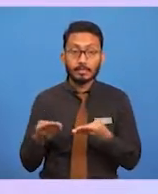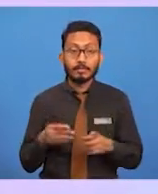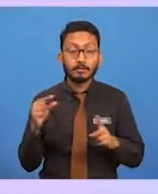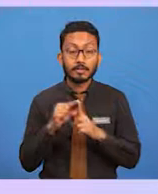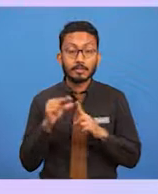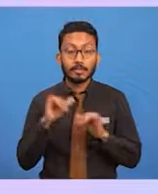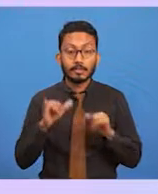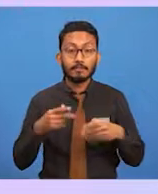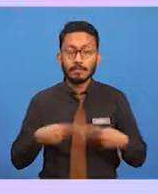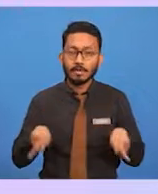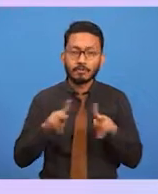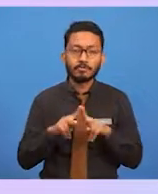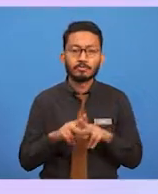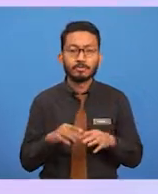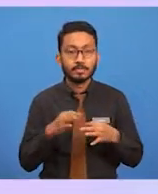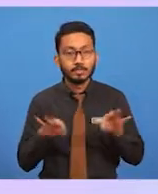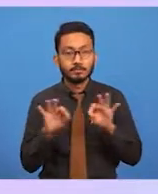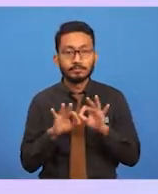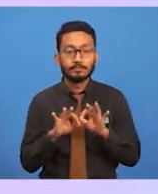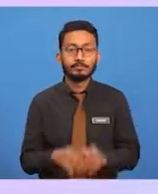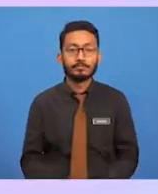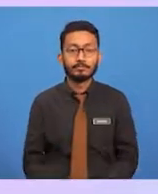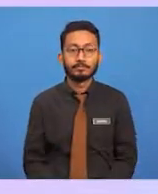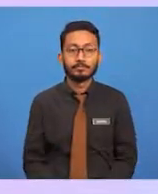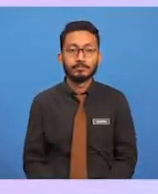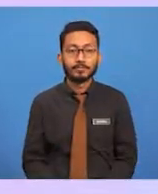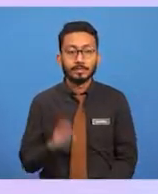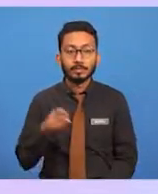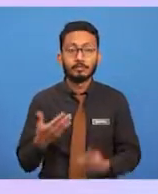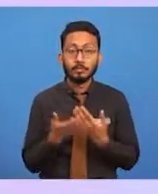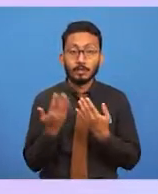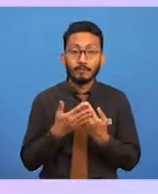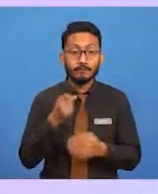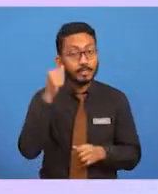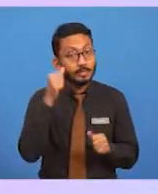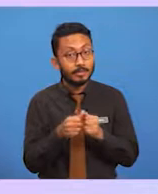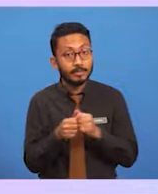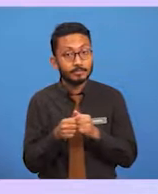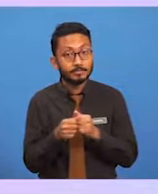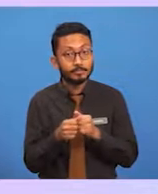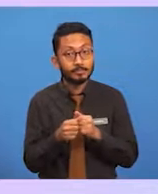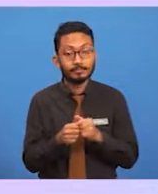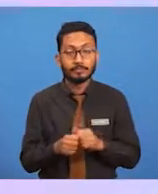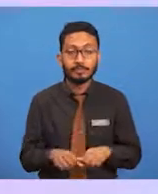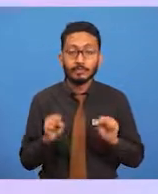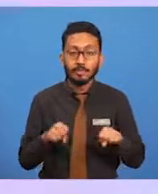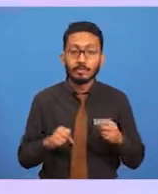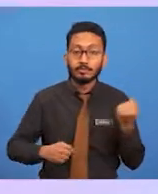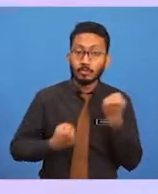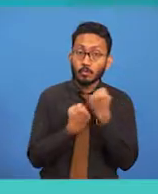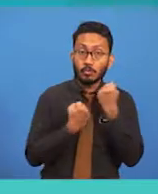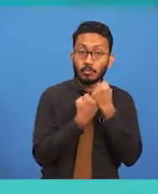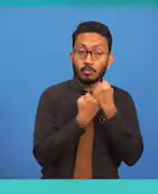Slogan adalah frasa yang mudah diingat dan boleh menyokong hasil kempen